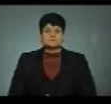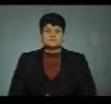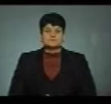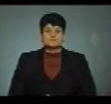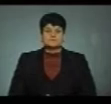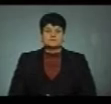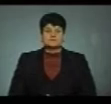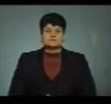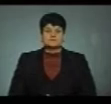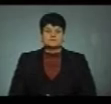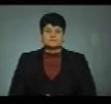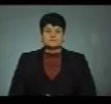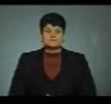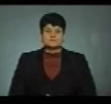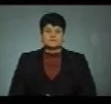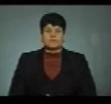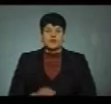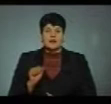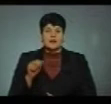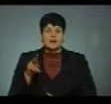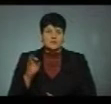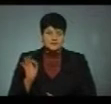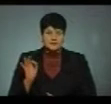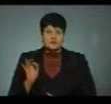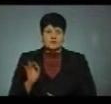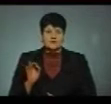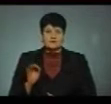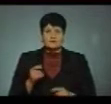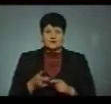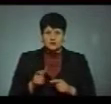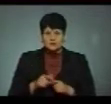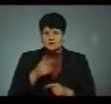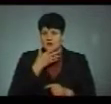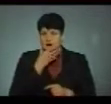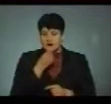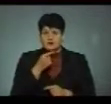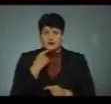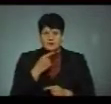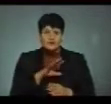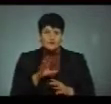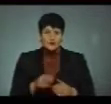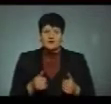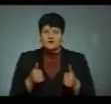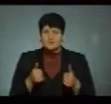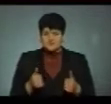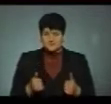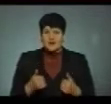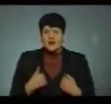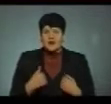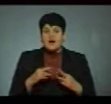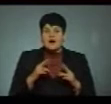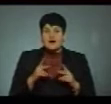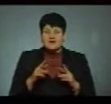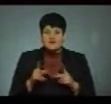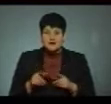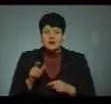Алло. Так, говоріть. Отак, ви таки дуже файно говорите, все файно. А як